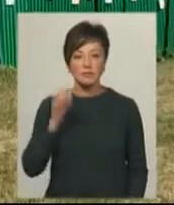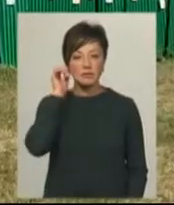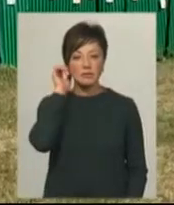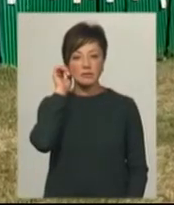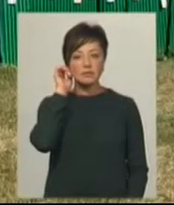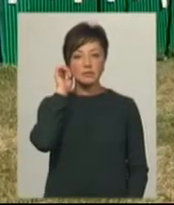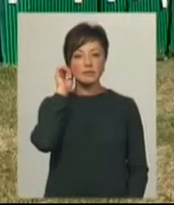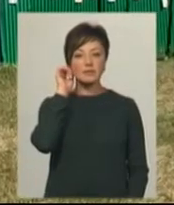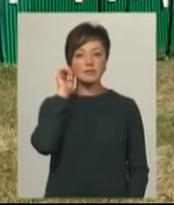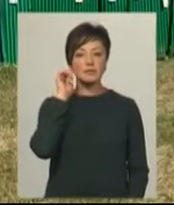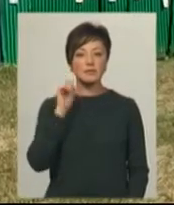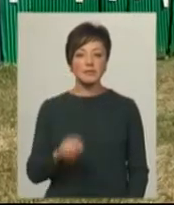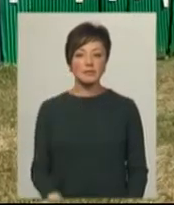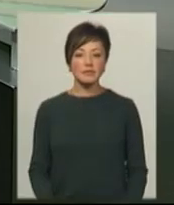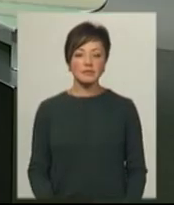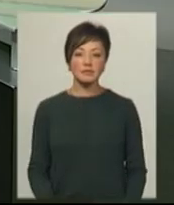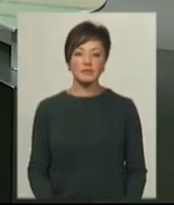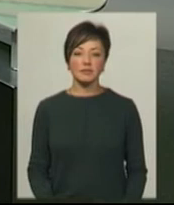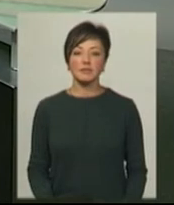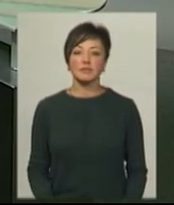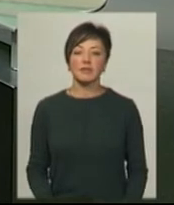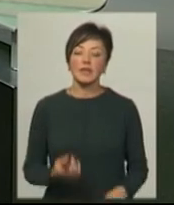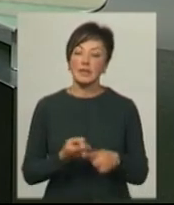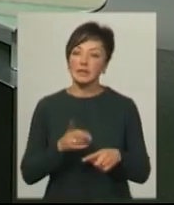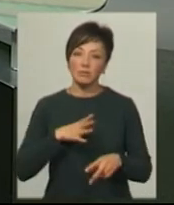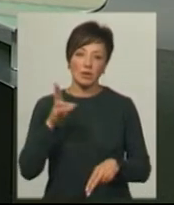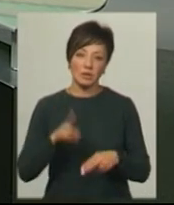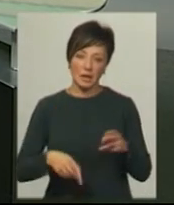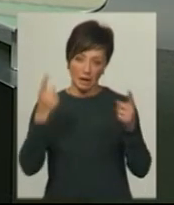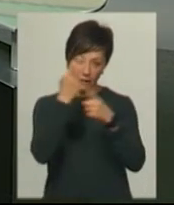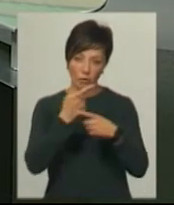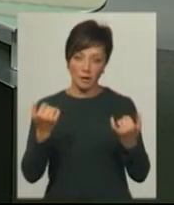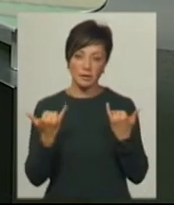на Суспільному. Хмельниччина. Це була остання